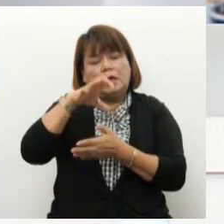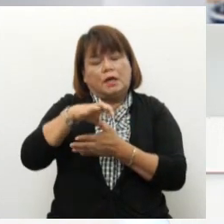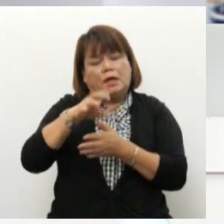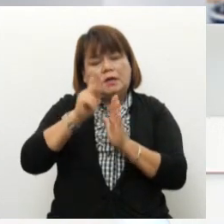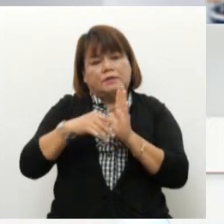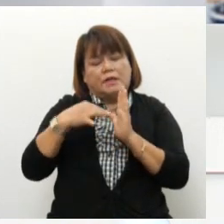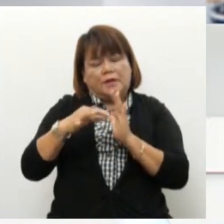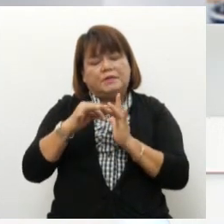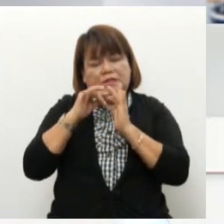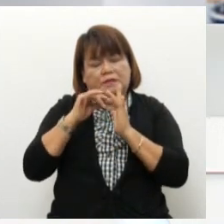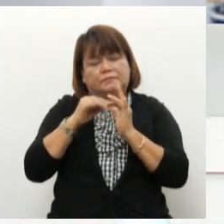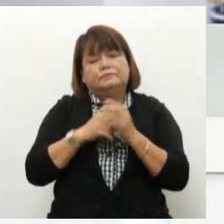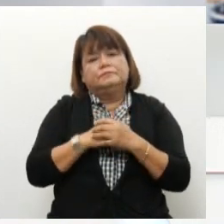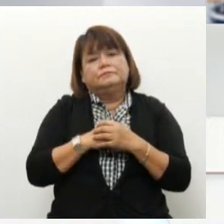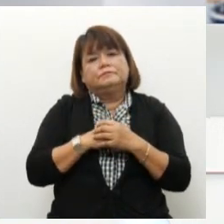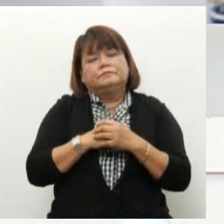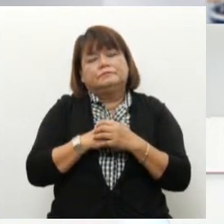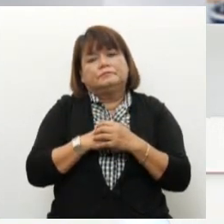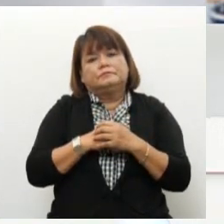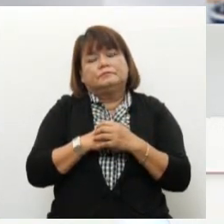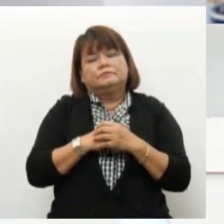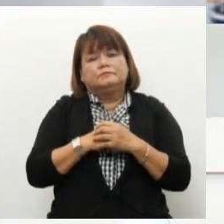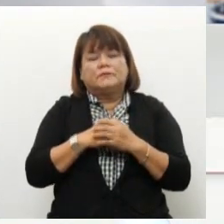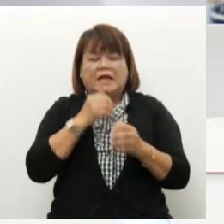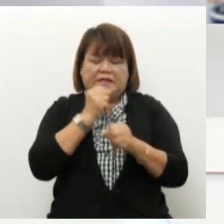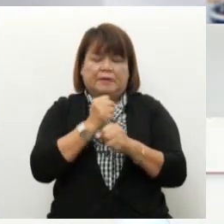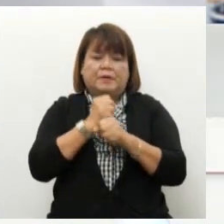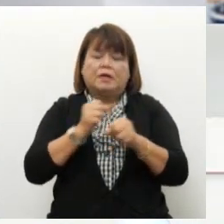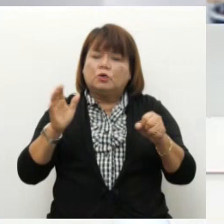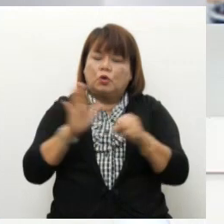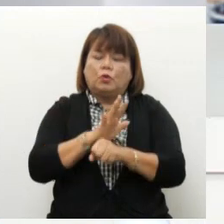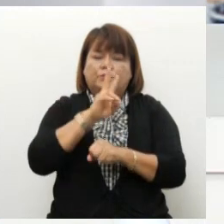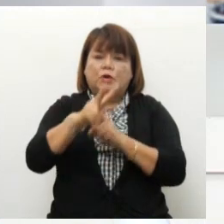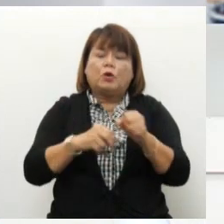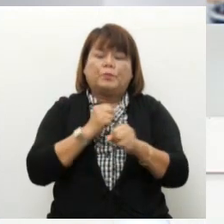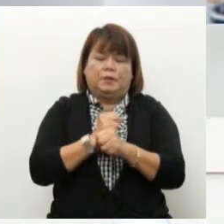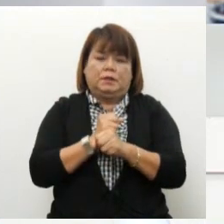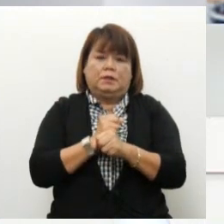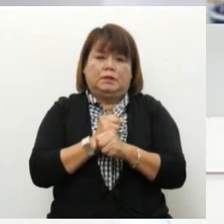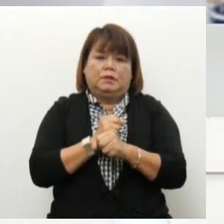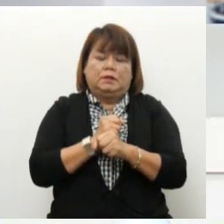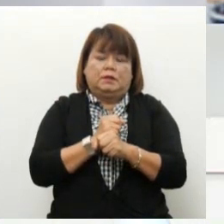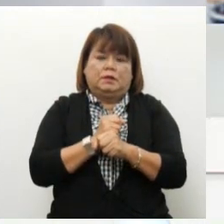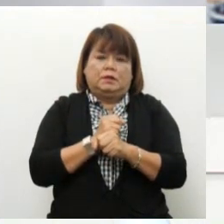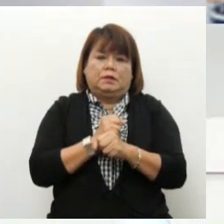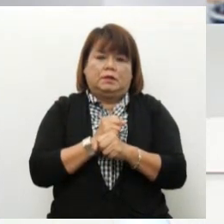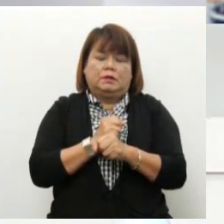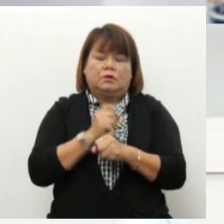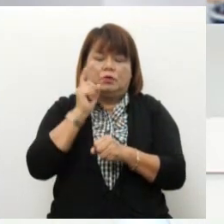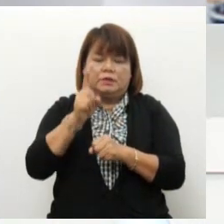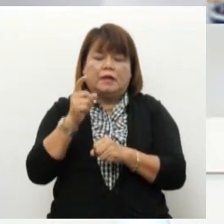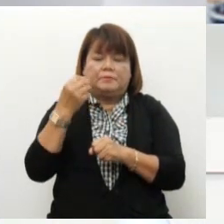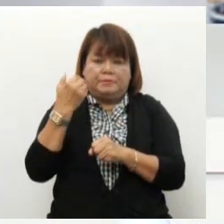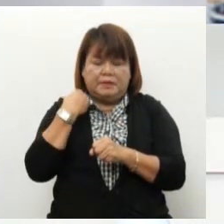ษนะครับถ้าได้ทำงานครบ2ปีนะครับก็จะมีสิ